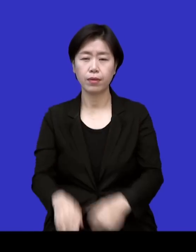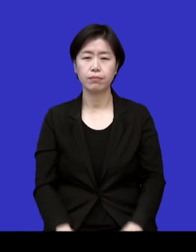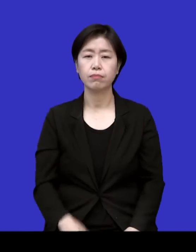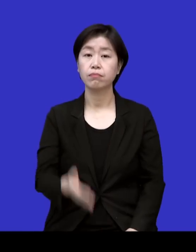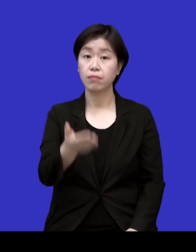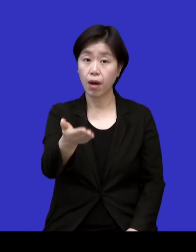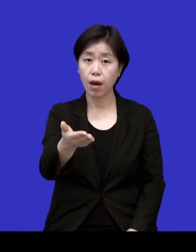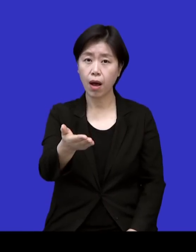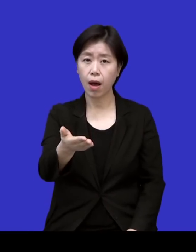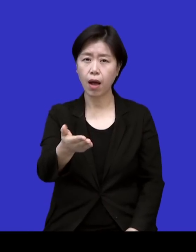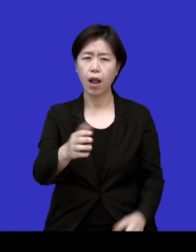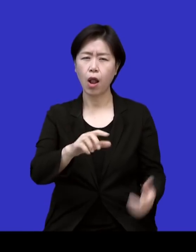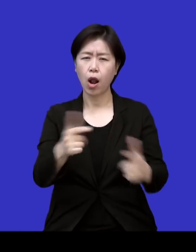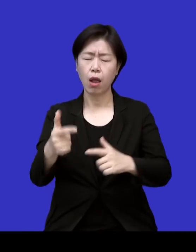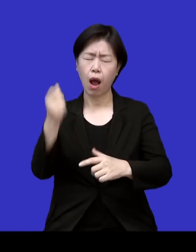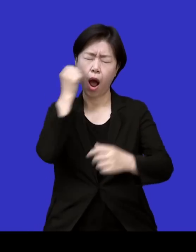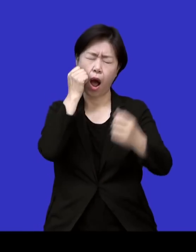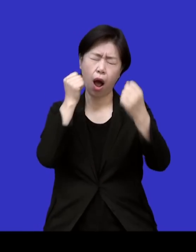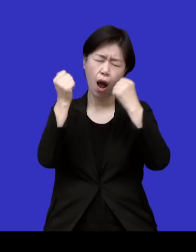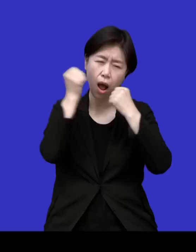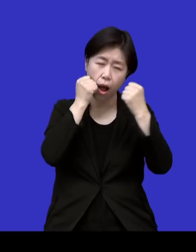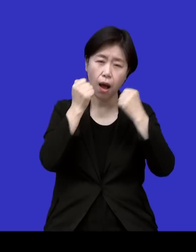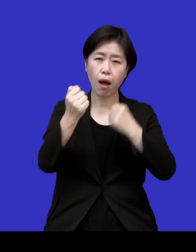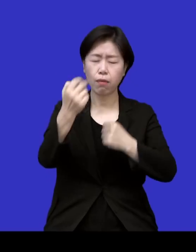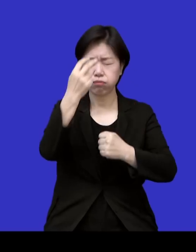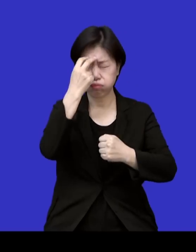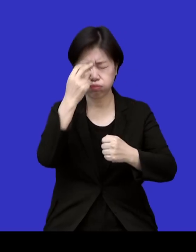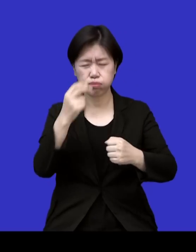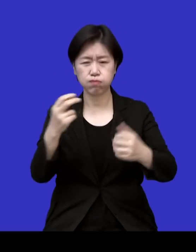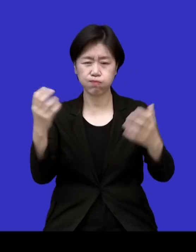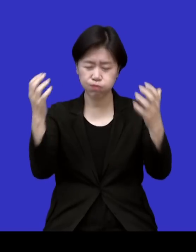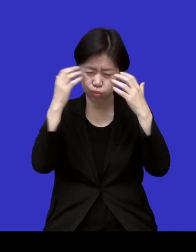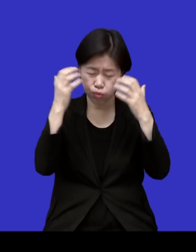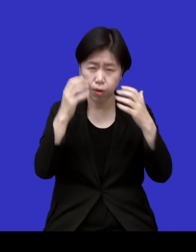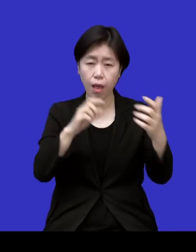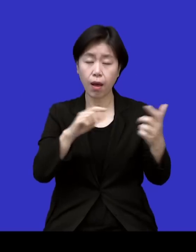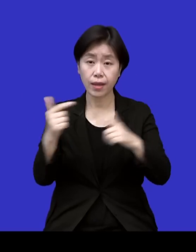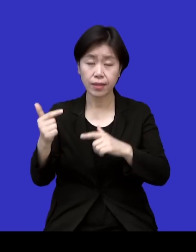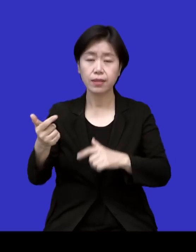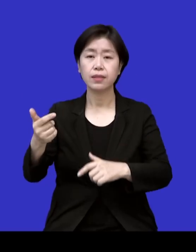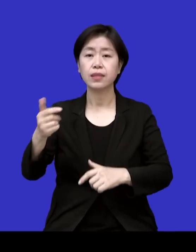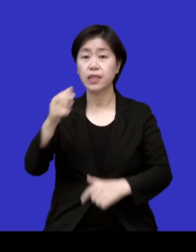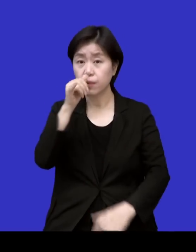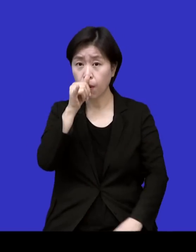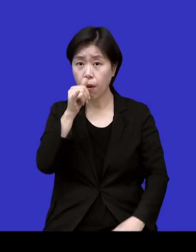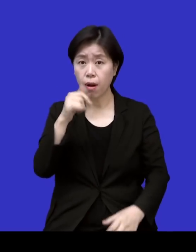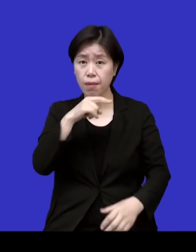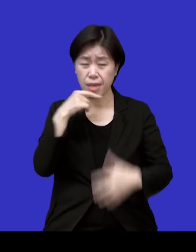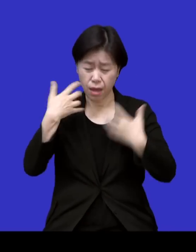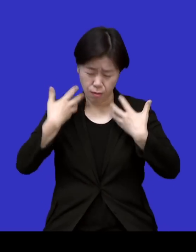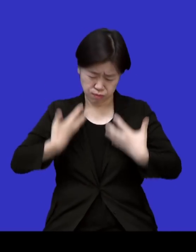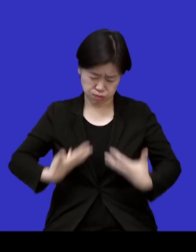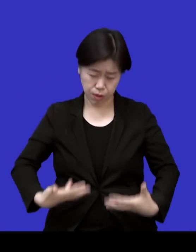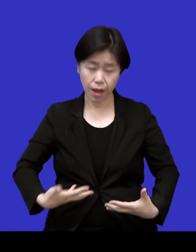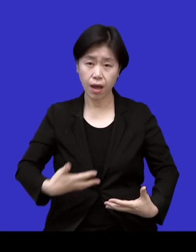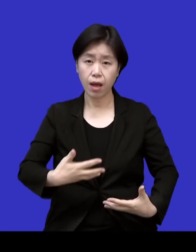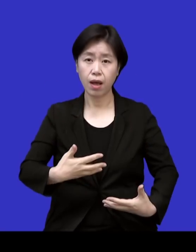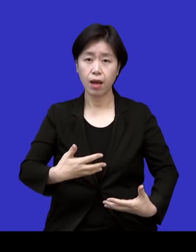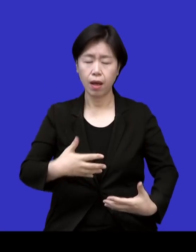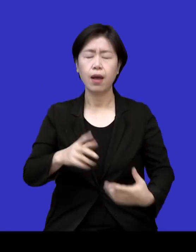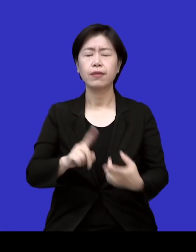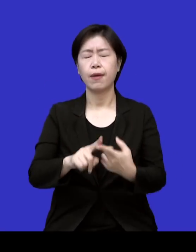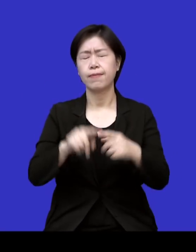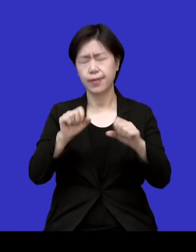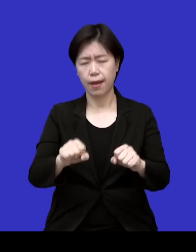책 쓰고 나서 저한테 주신 말씀이었는데 네. 그 말씀처럼 피투성이라도 살아만 있어라. 아무것도 하지